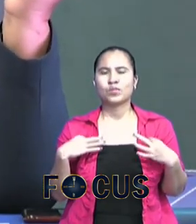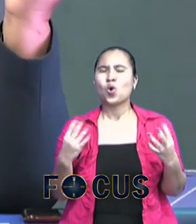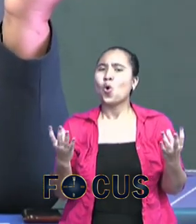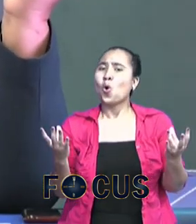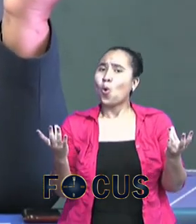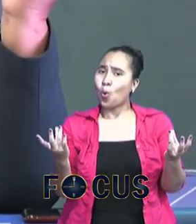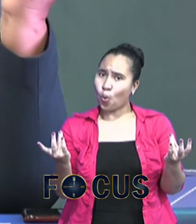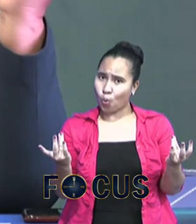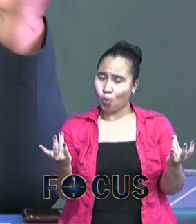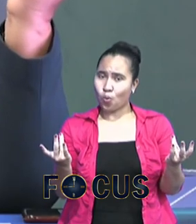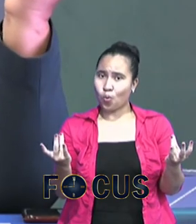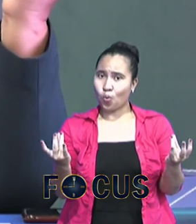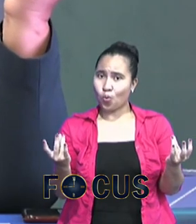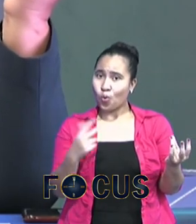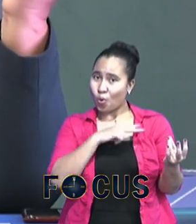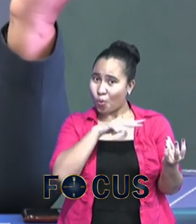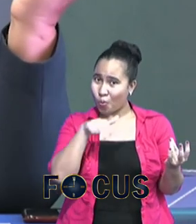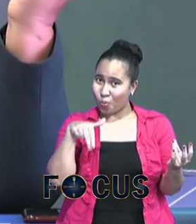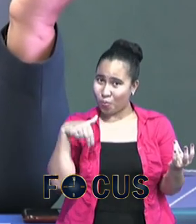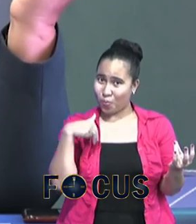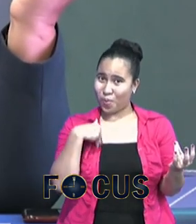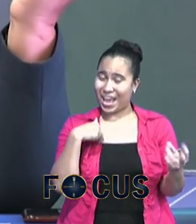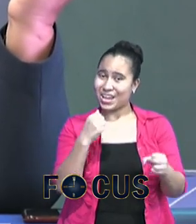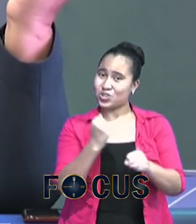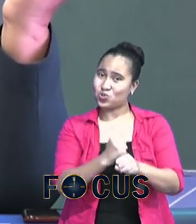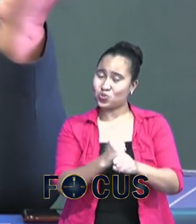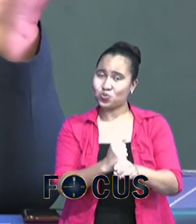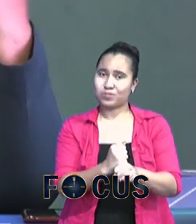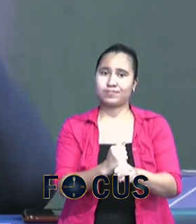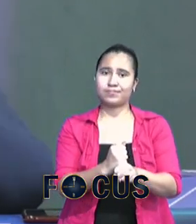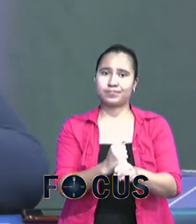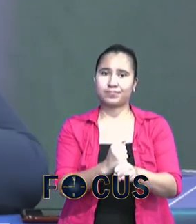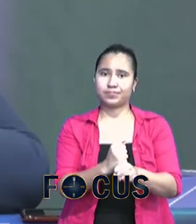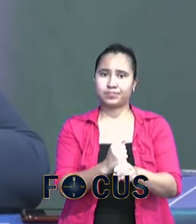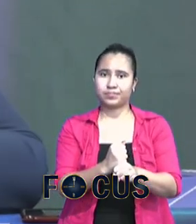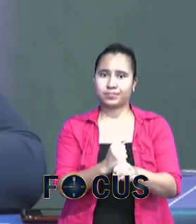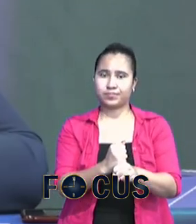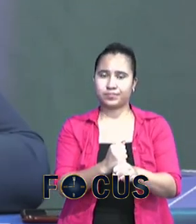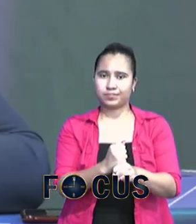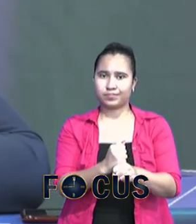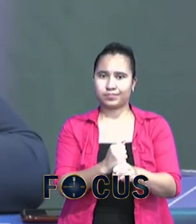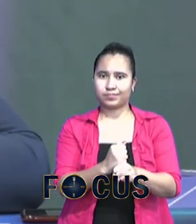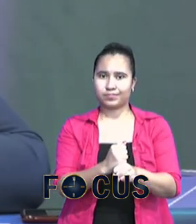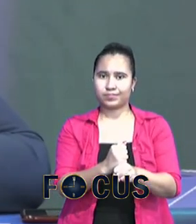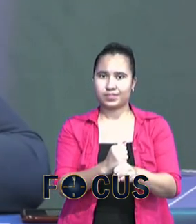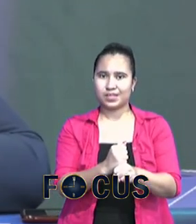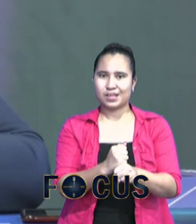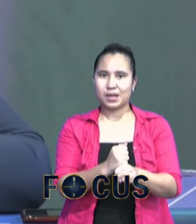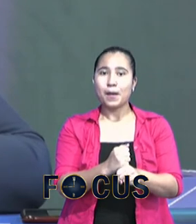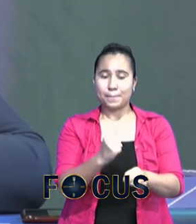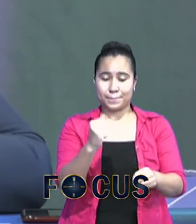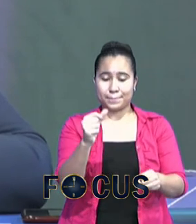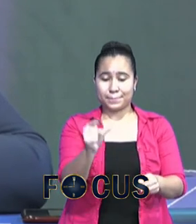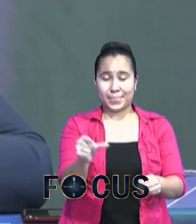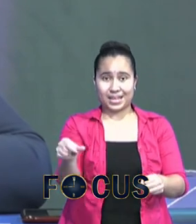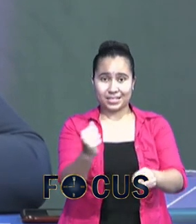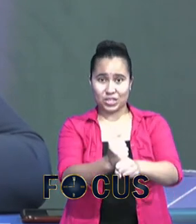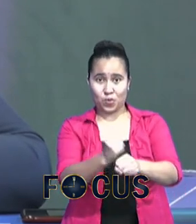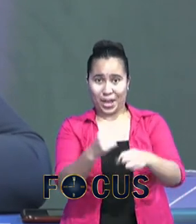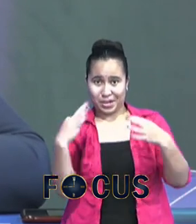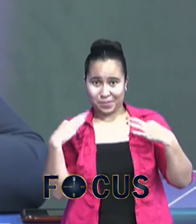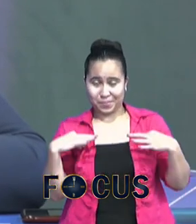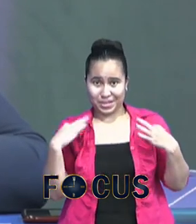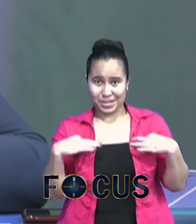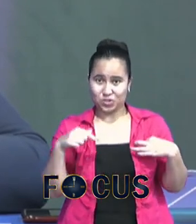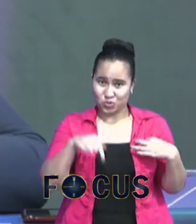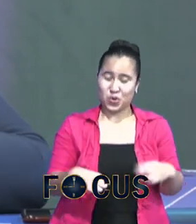hoe gaan we dat uitvoeren. Dus de staf van het ministerie die is nu bezig om